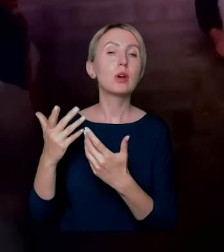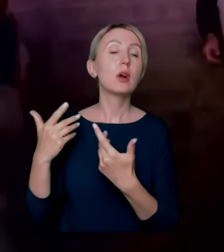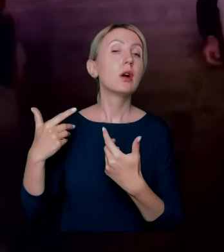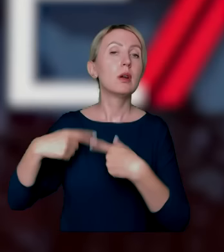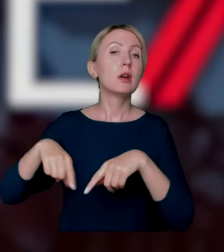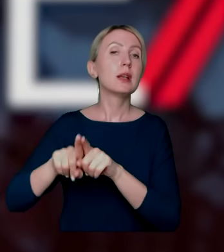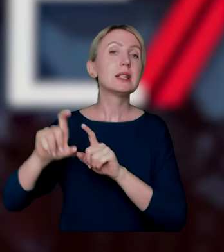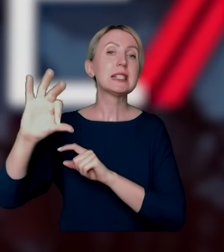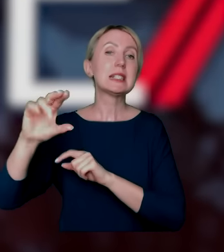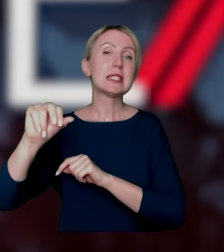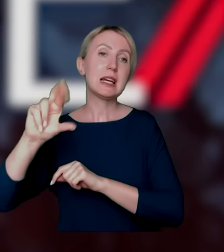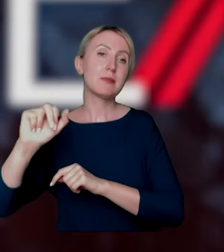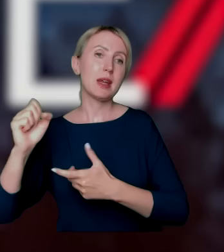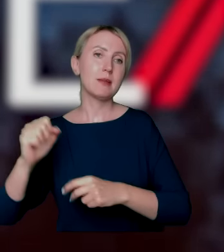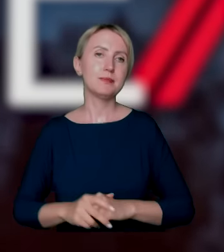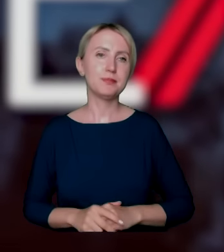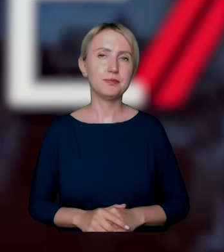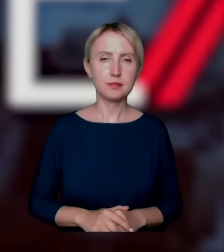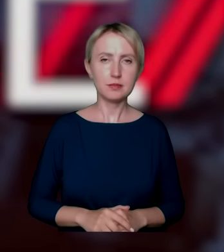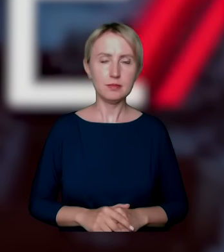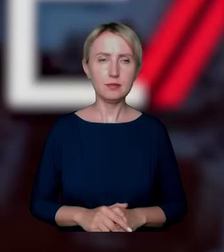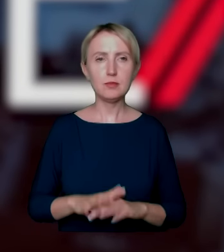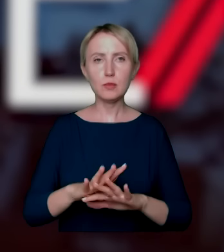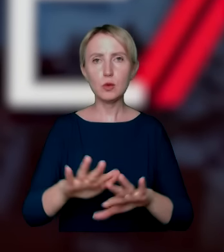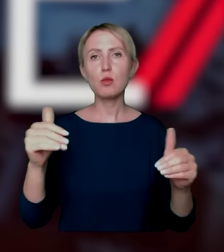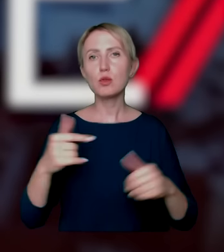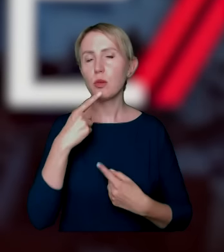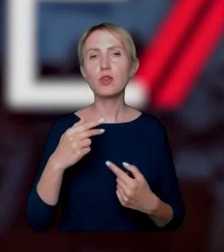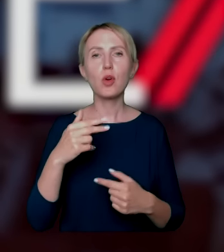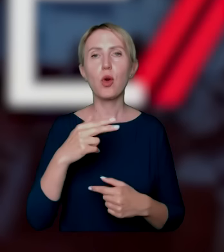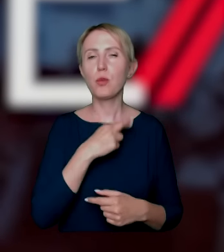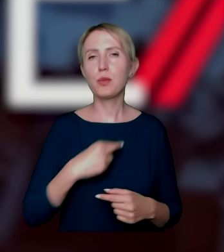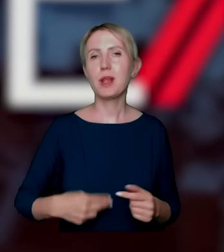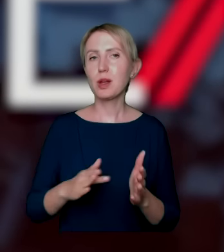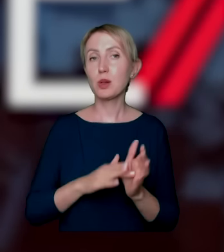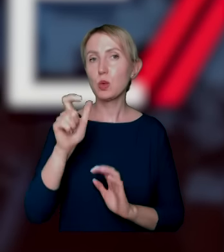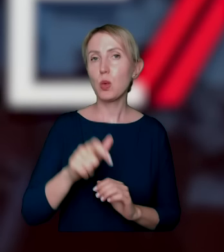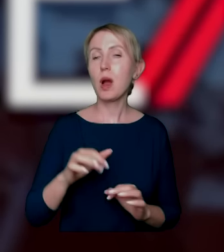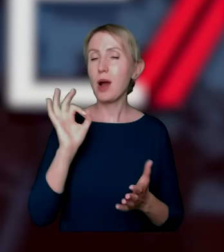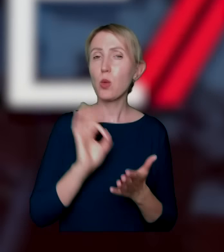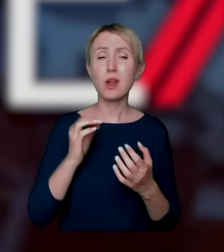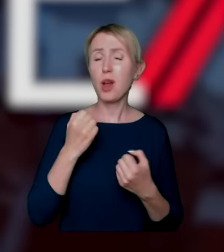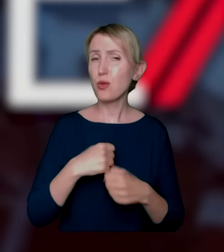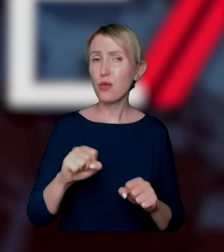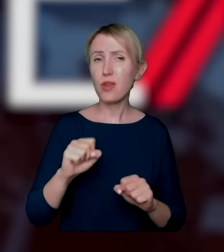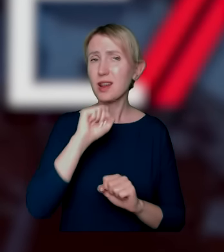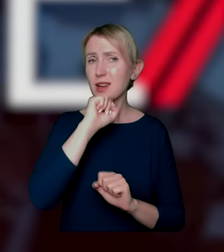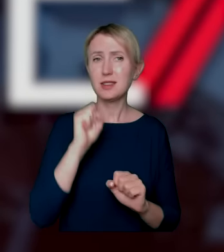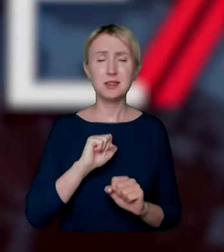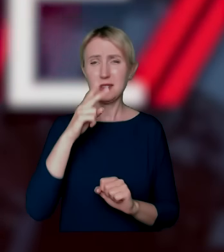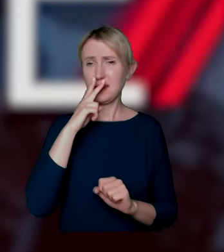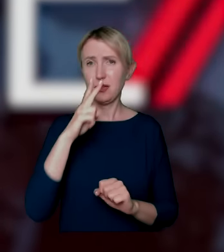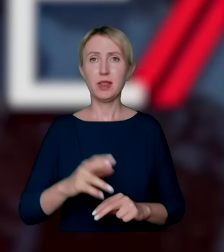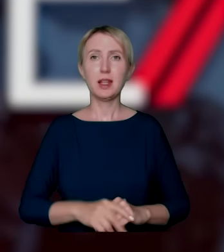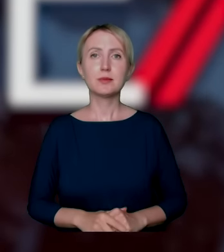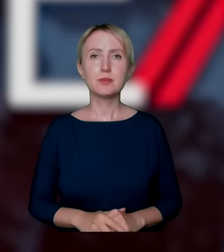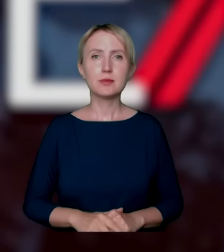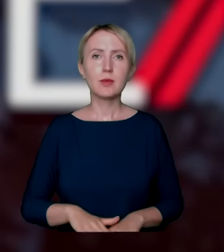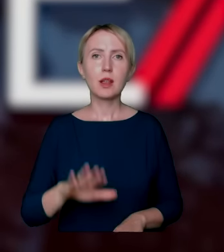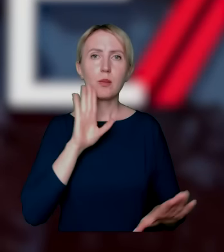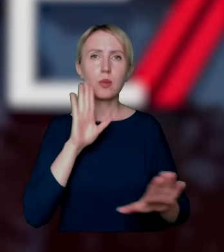Serbii. Wiele można o premierze Donaldzie Tusku powiedzieć, ale akurat z odwagi to jakoś nikt go dotąd nie zapamiętał. Podobnie jak z